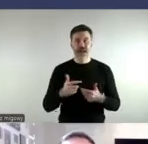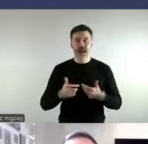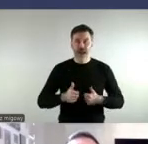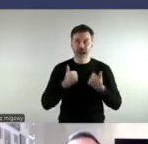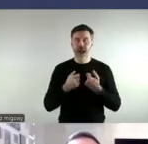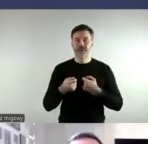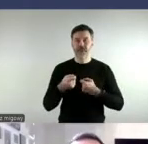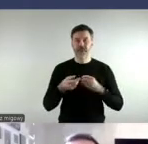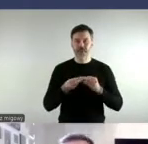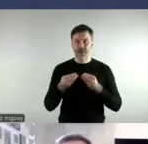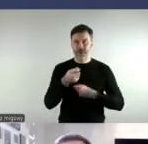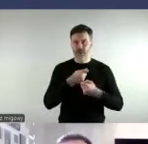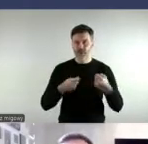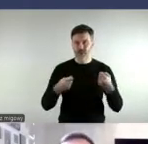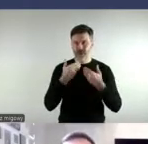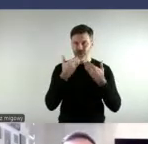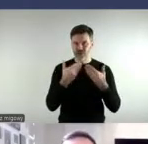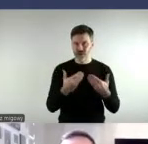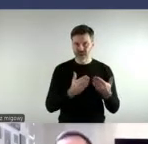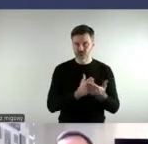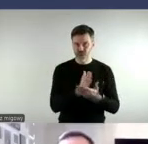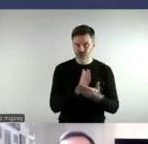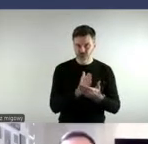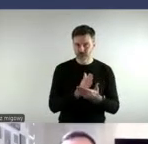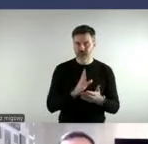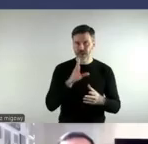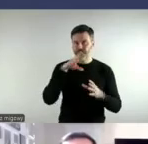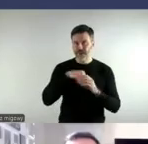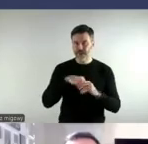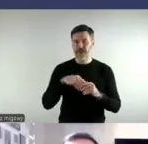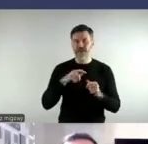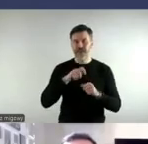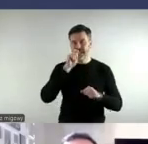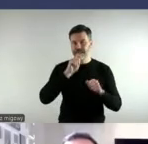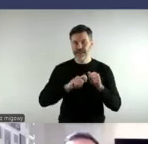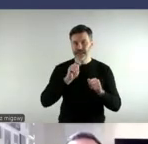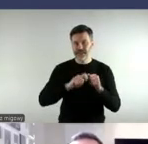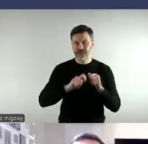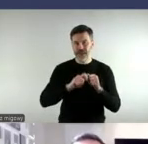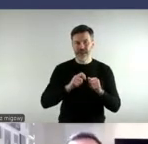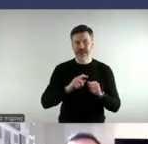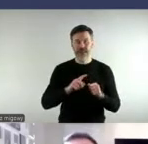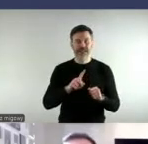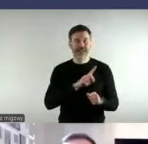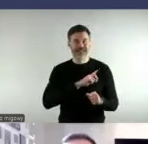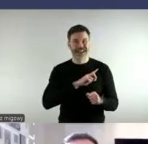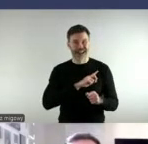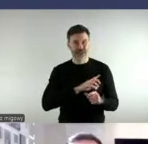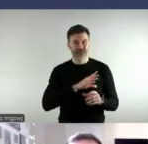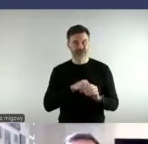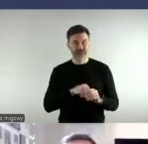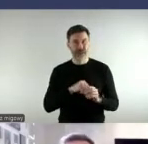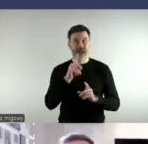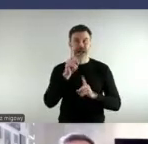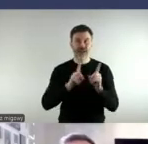ladder problemu. I tymi that help us podróżnikami tego solve these systemu kind of są między problems. innymi właśnie te służby, inspekcje, And straże. we have different Tylko inspections, czasami different mam wrażenie, że services zawodzą that te